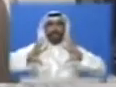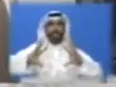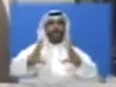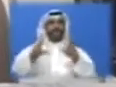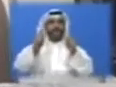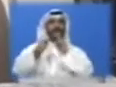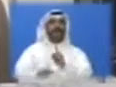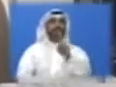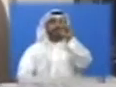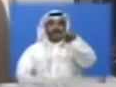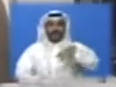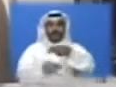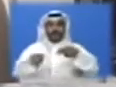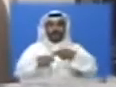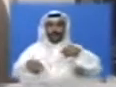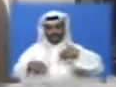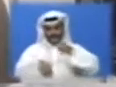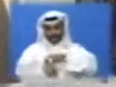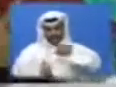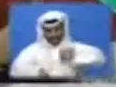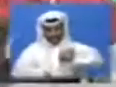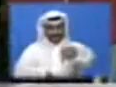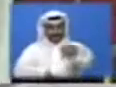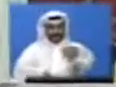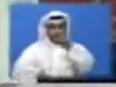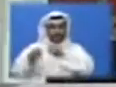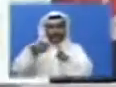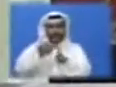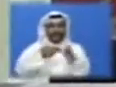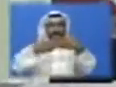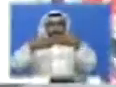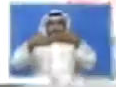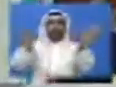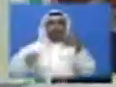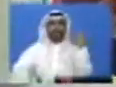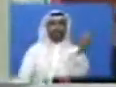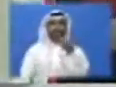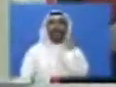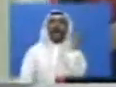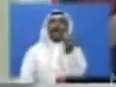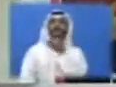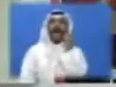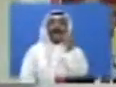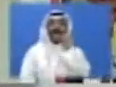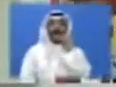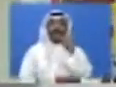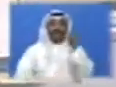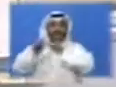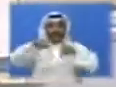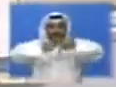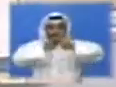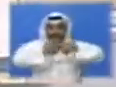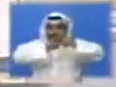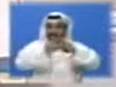التي تقبل عليها الكويت في الفترة القادمة، أقيم معرض بيج فايف، والذي يؤكد على أهمية